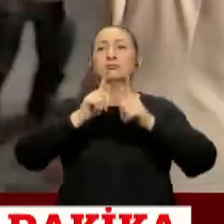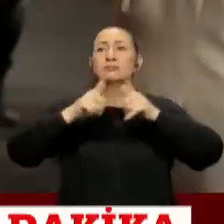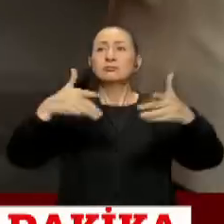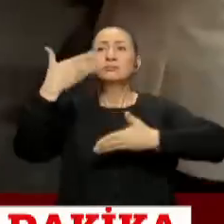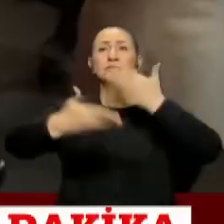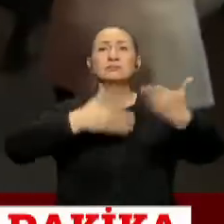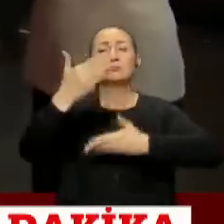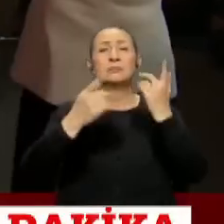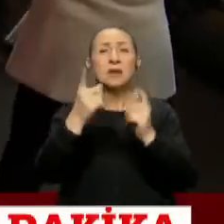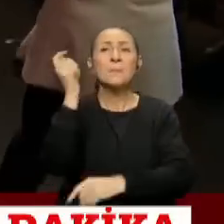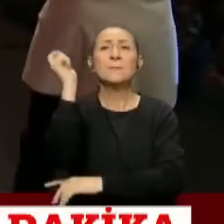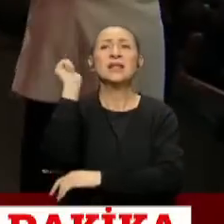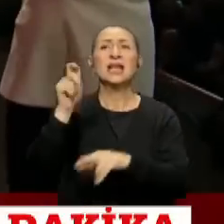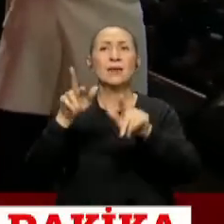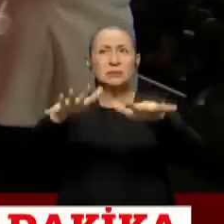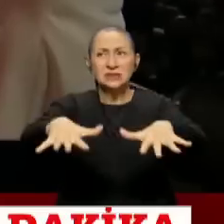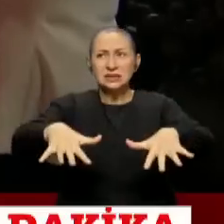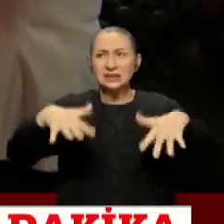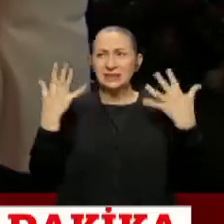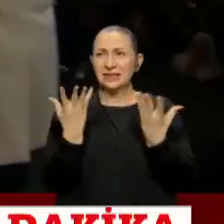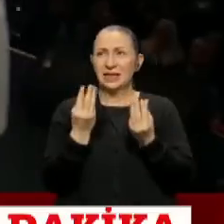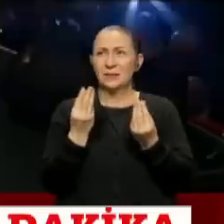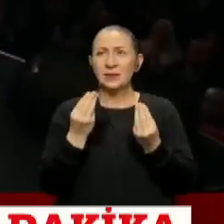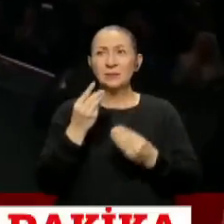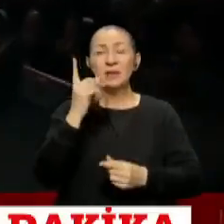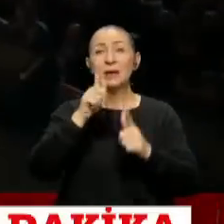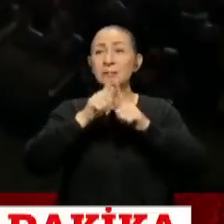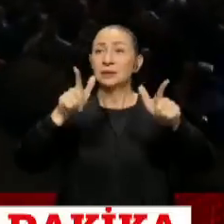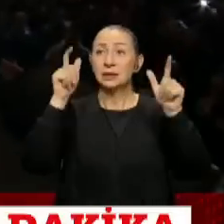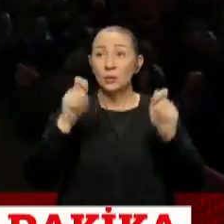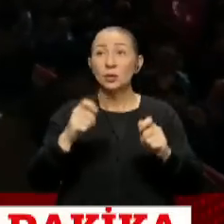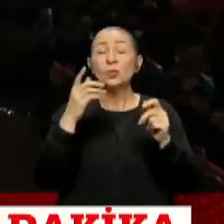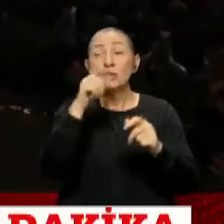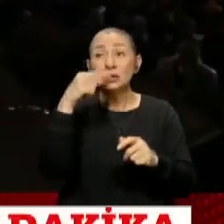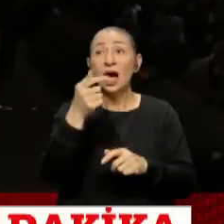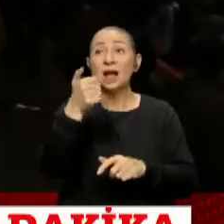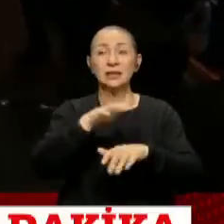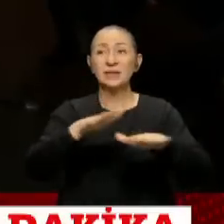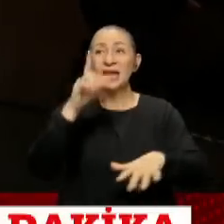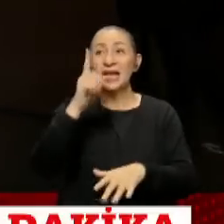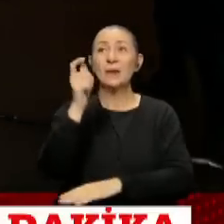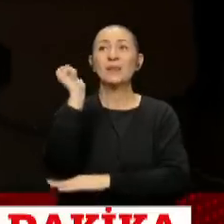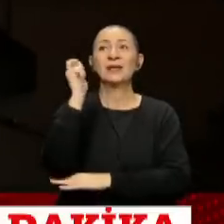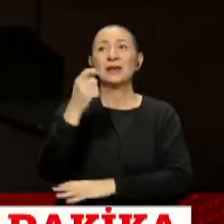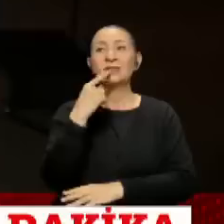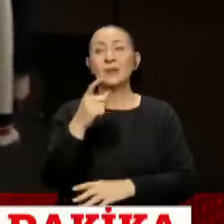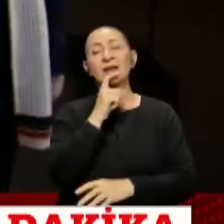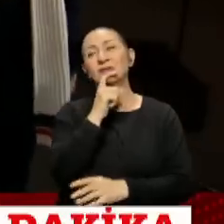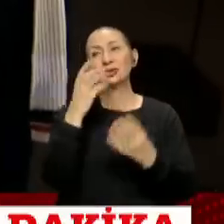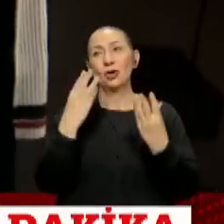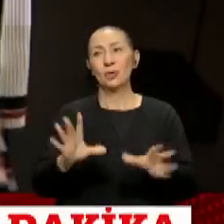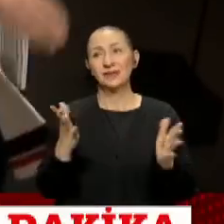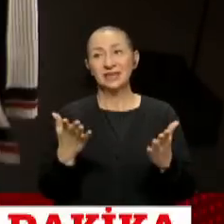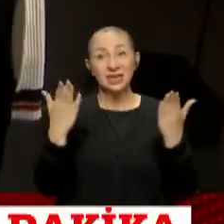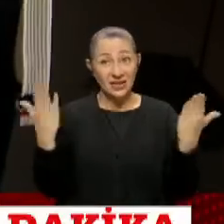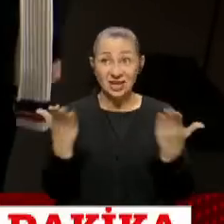sesleniyor. Bir miting havasıyla bir mitingde sesleniyor. Dolayısıyla altılı masanın ilk mitingi demek yanlış olmaz